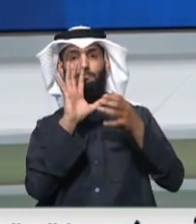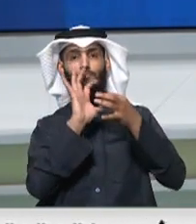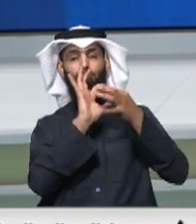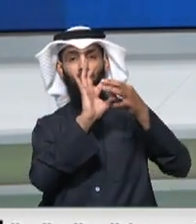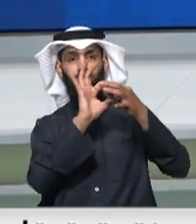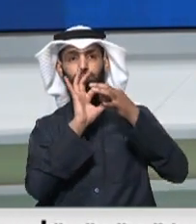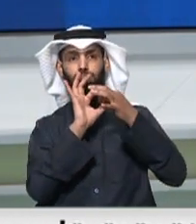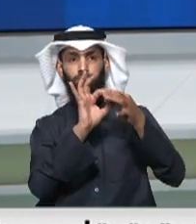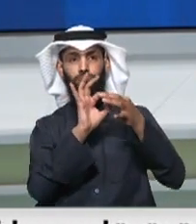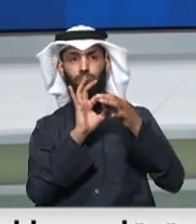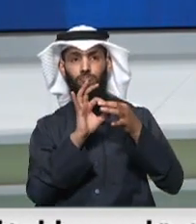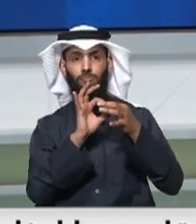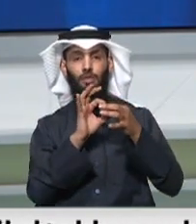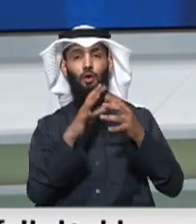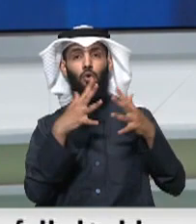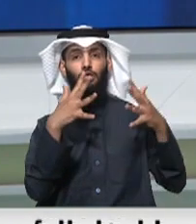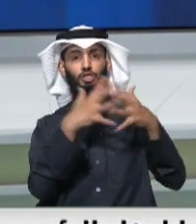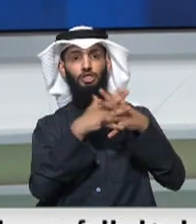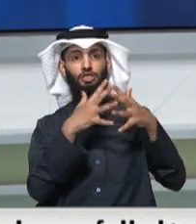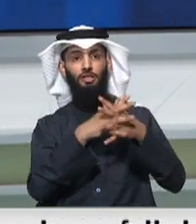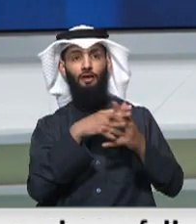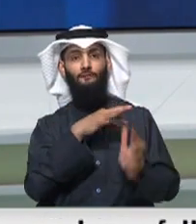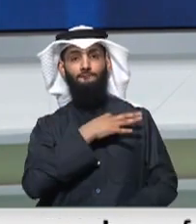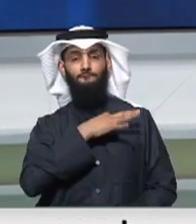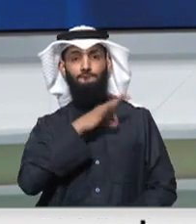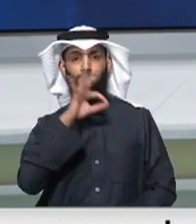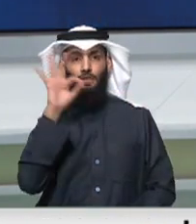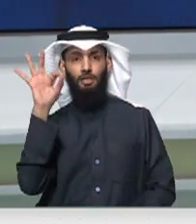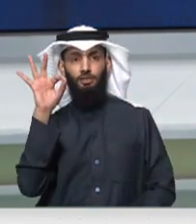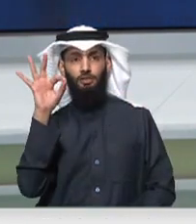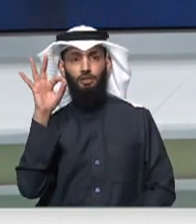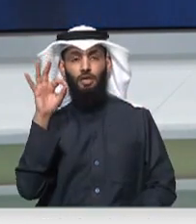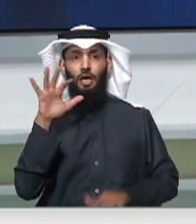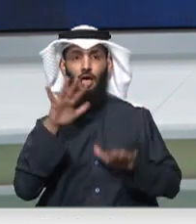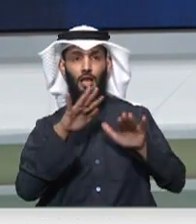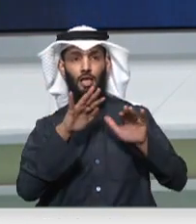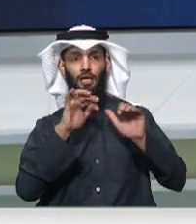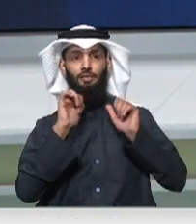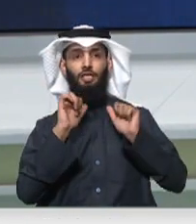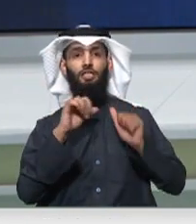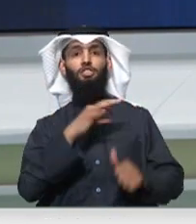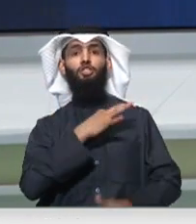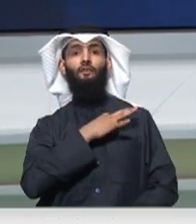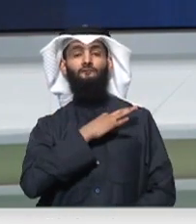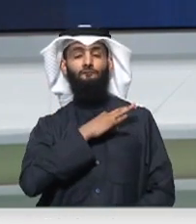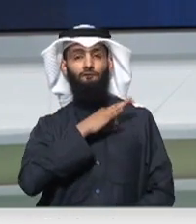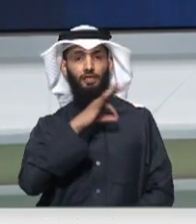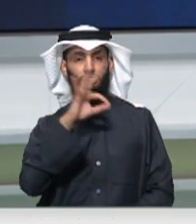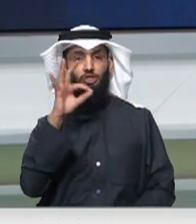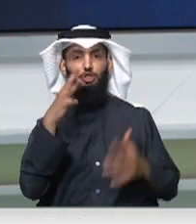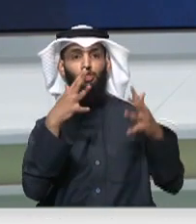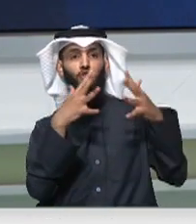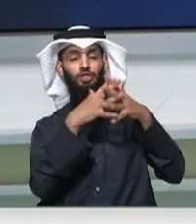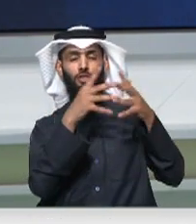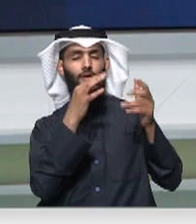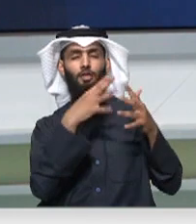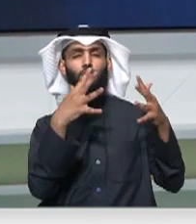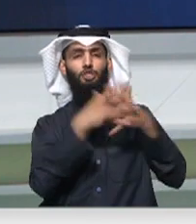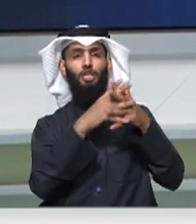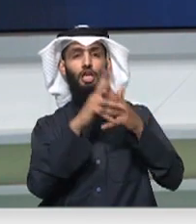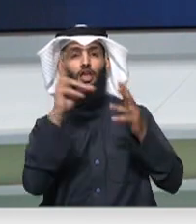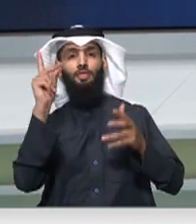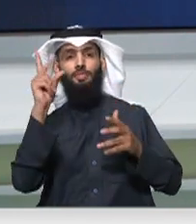فبعد الشركة الفرنسية وقع الطيران المدني مع شركة بايزيلا الفنلندية لتنفيذ مشروع نظام المراقبة